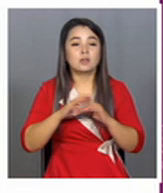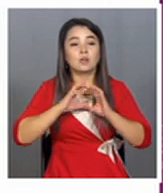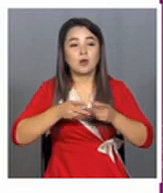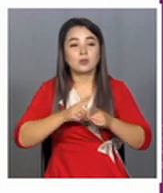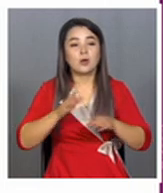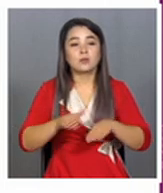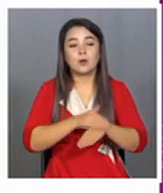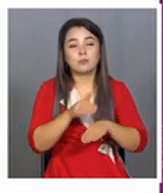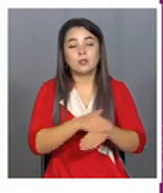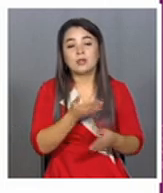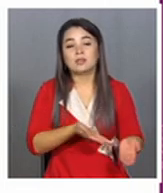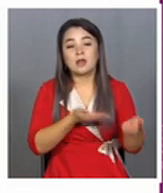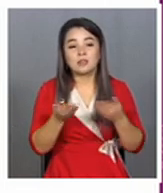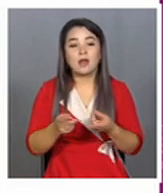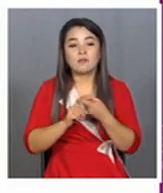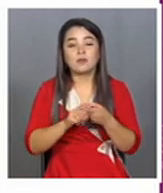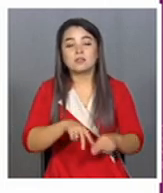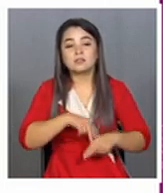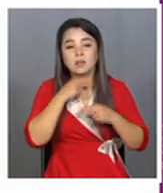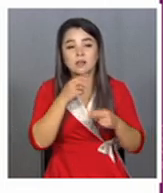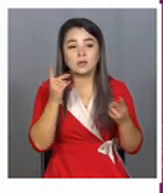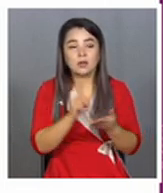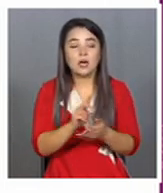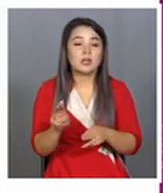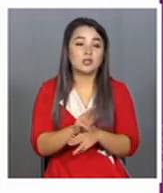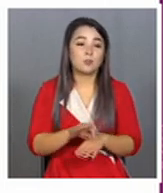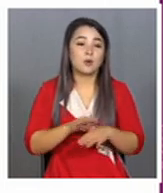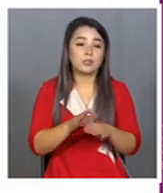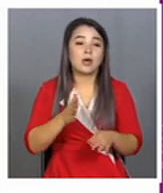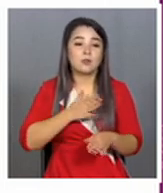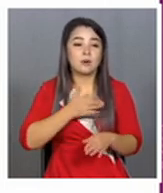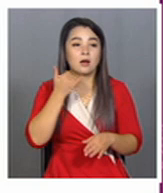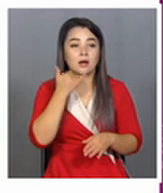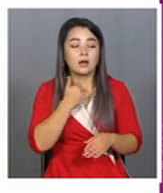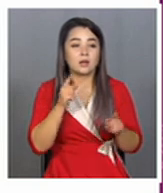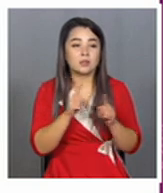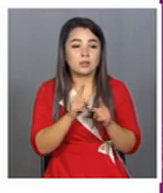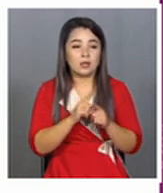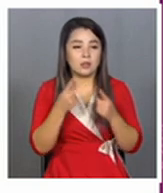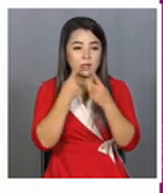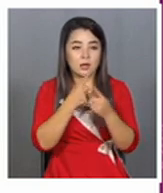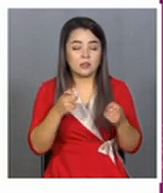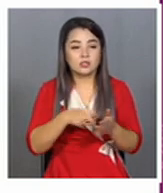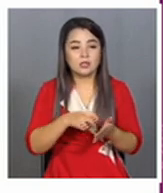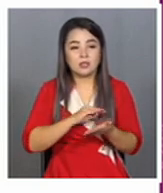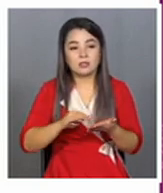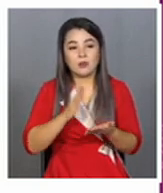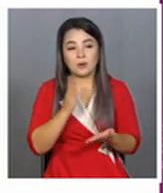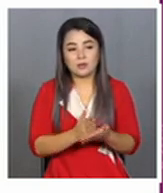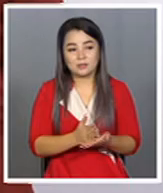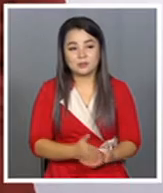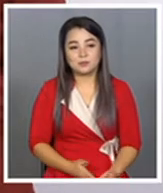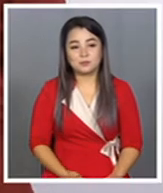қош келдіңіз. Вирустан сақтаныңыз. Емделу үшін бізге хабарласыңыз деген мәтінді шығарады.